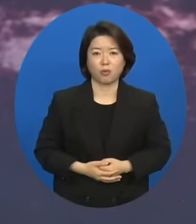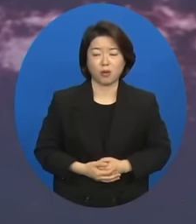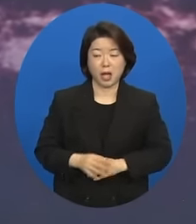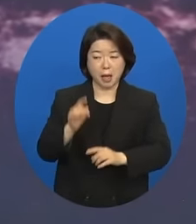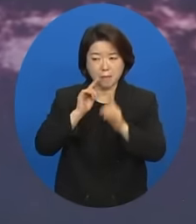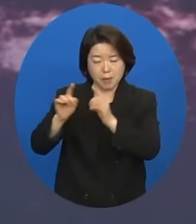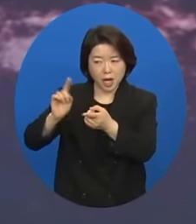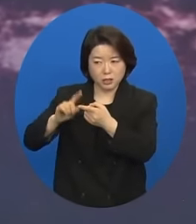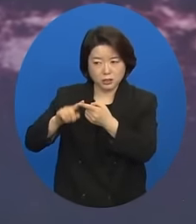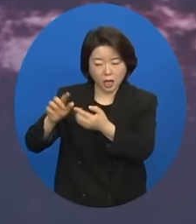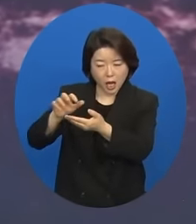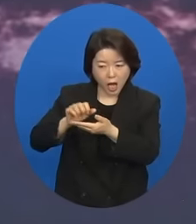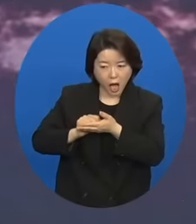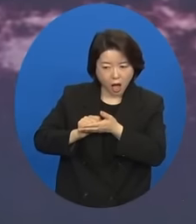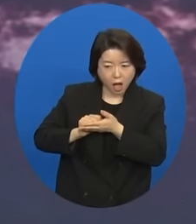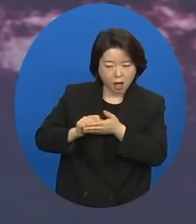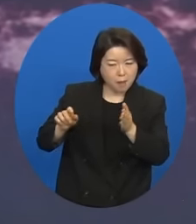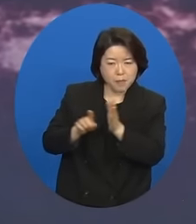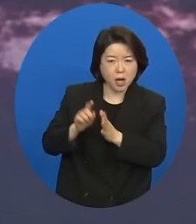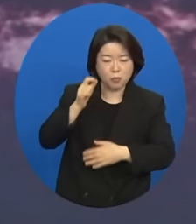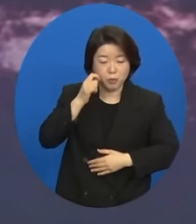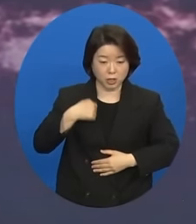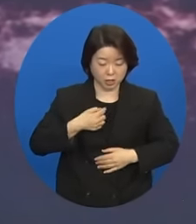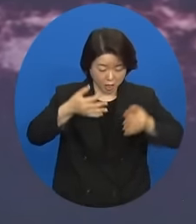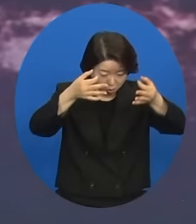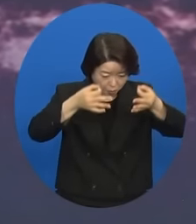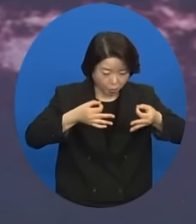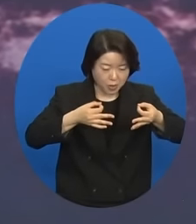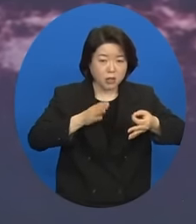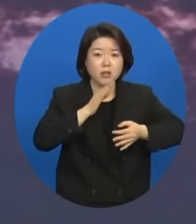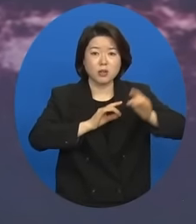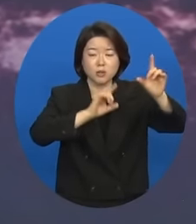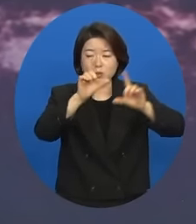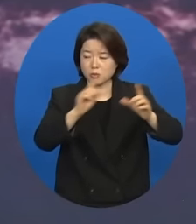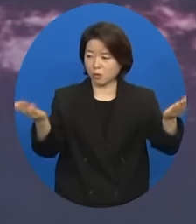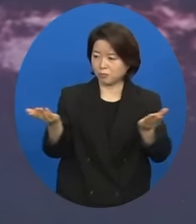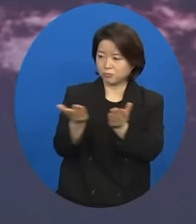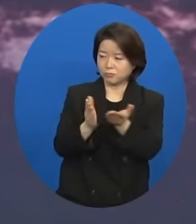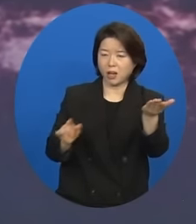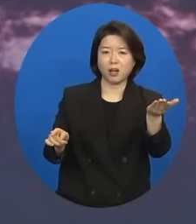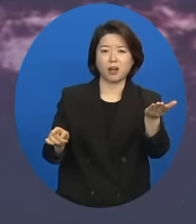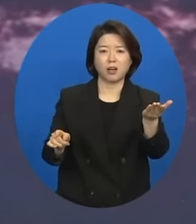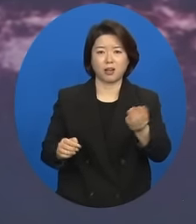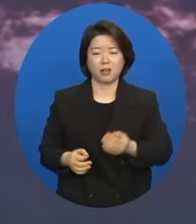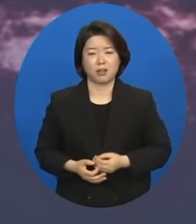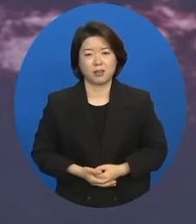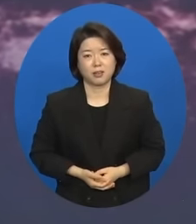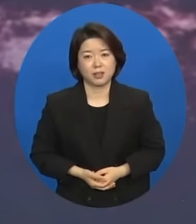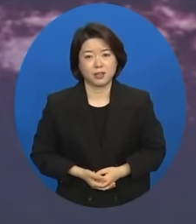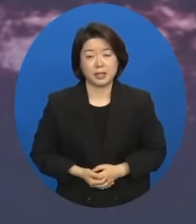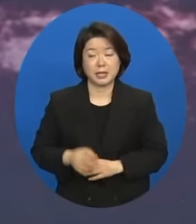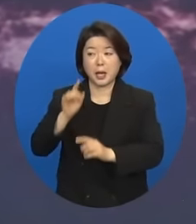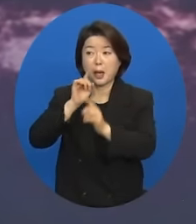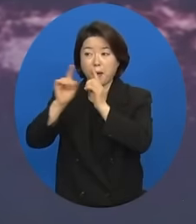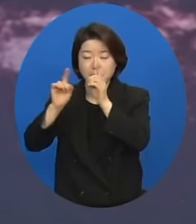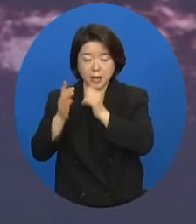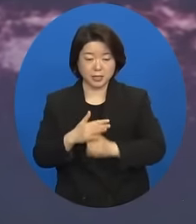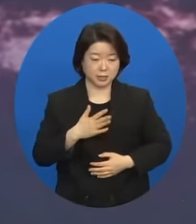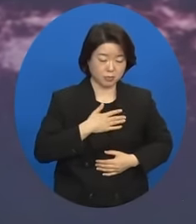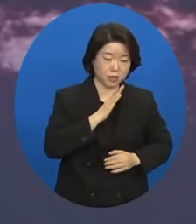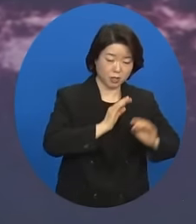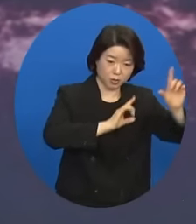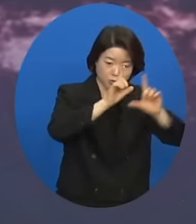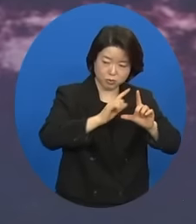않게 됩니다 왜냐면 나의 현실은 그렇지 않기 때문에 그런 거죠 그래서 하나님의 말씀과 우리의 현실이 다를 때가 너무나